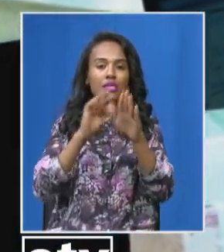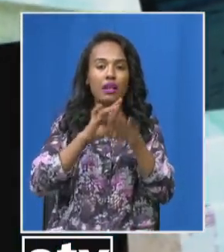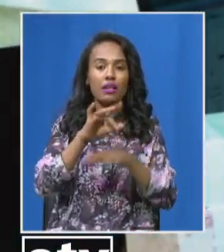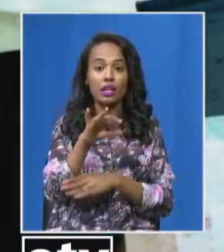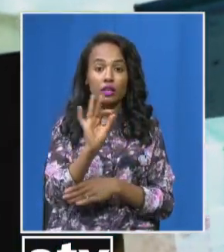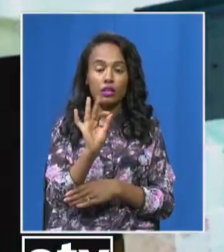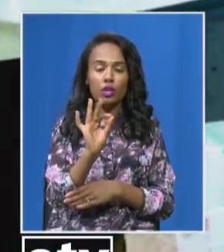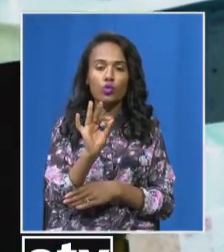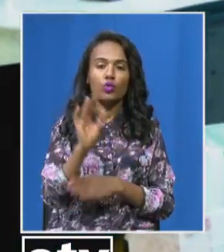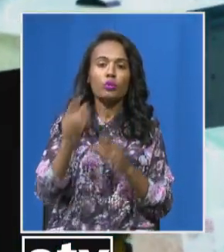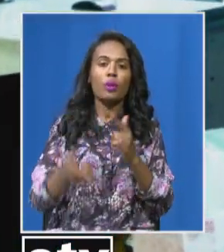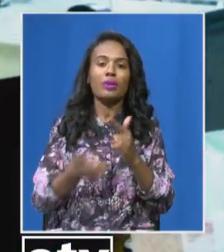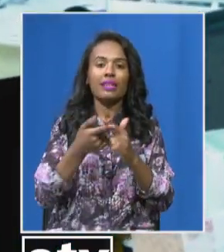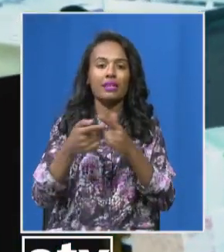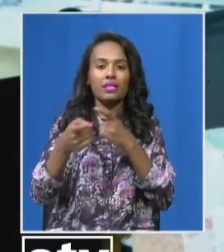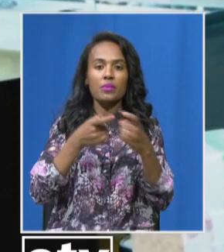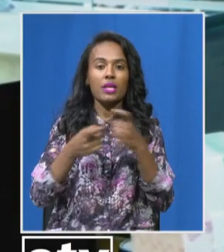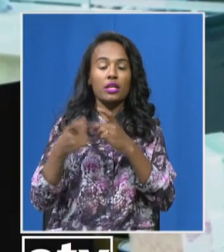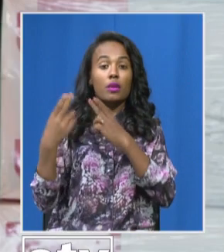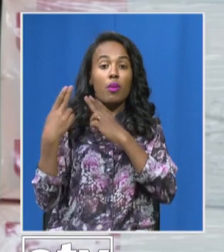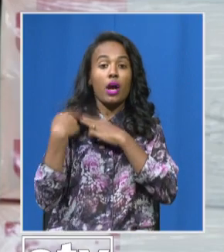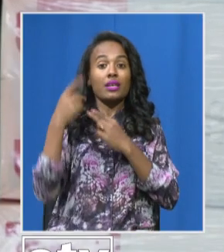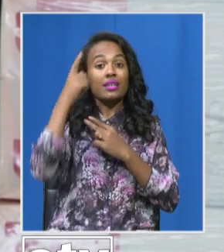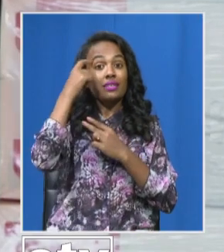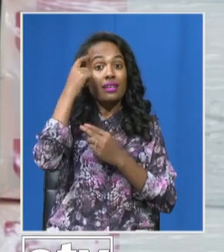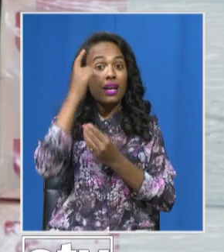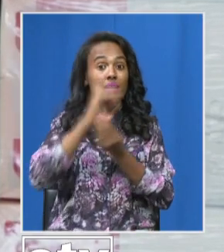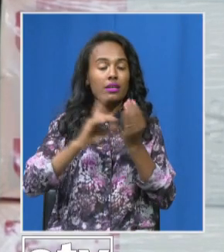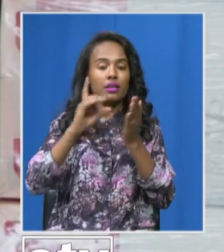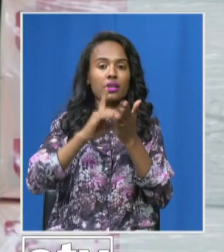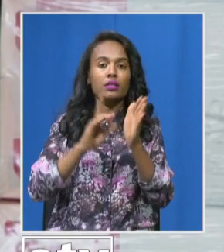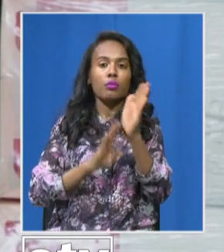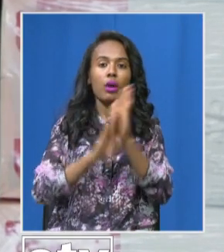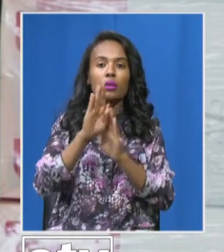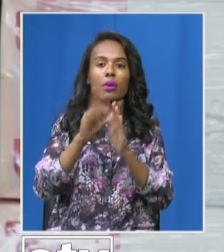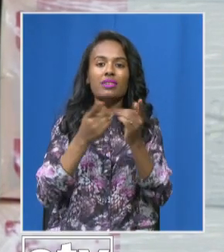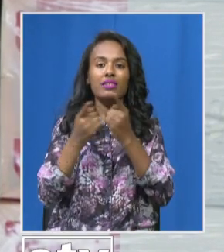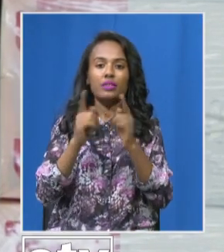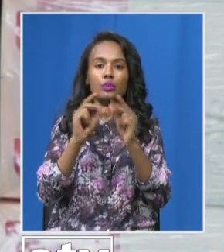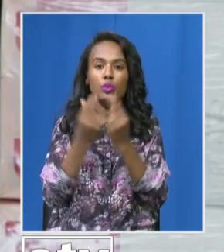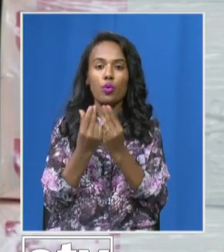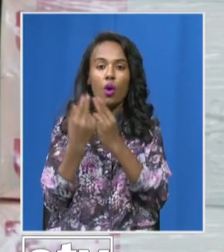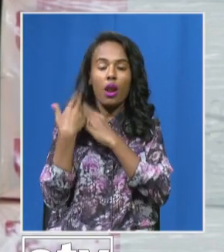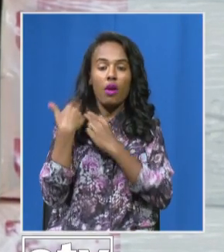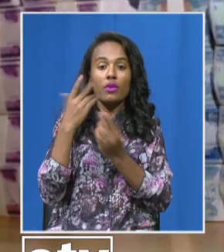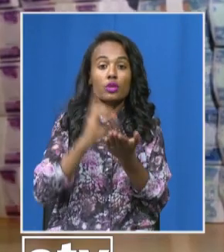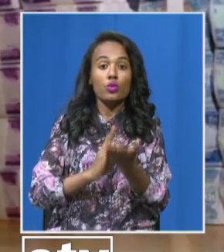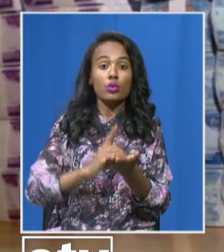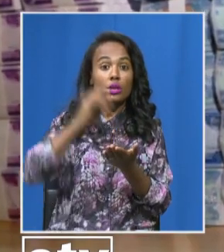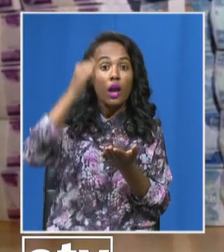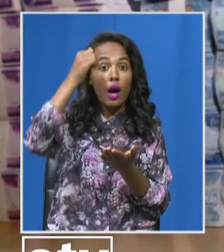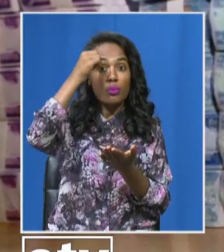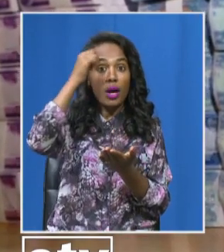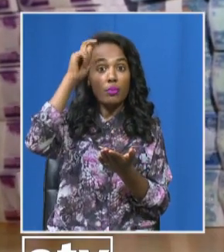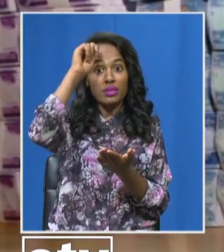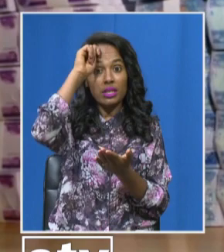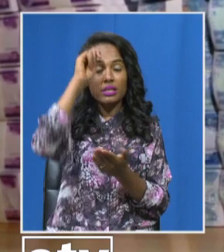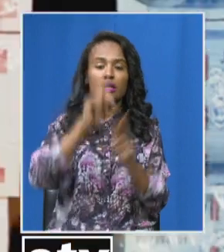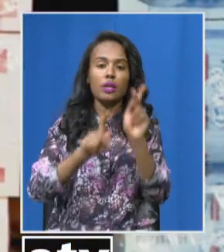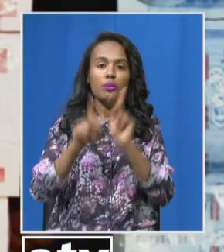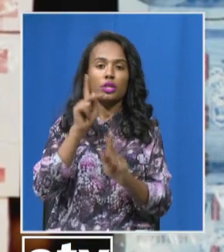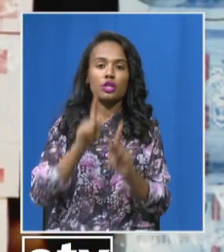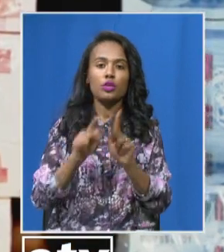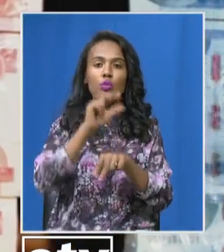የተገኙት በምክትል ርዕሰ መስተዳድር ማዕረግ የትግራይ ክልል የከተማ ልማትና ንግድና ኢንዱስትሪ ቢሮ ኃላፊ ዶክተር አብርሃም ተከስተ